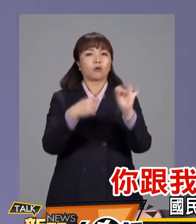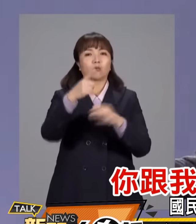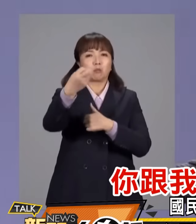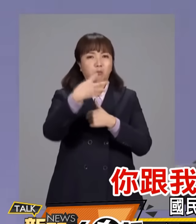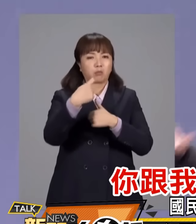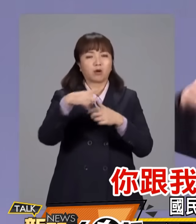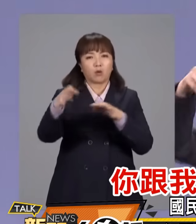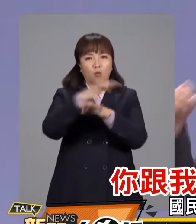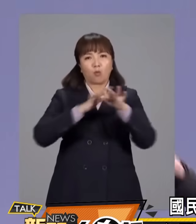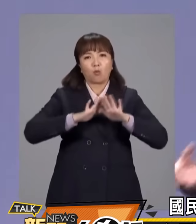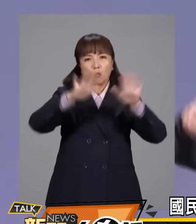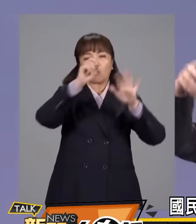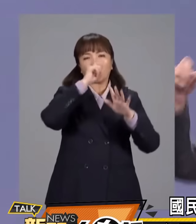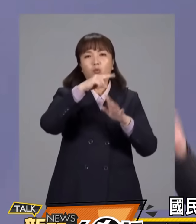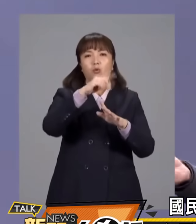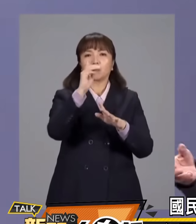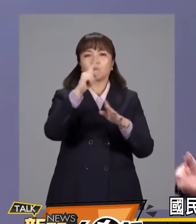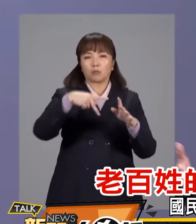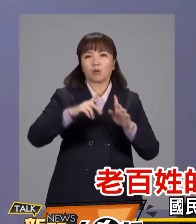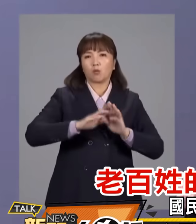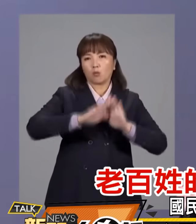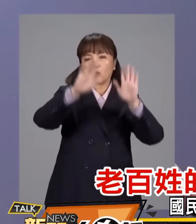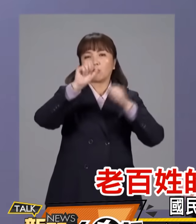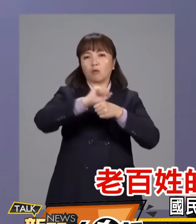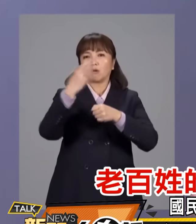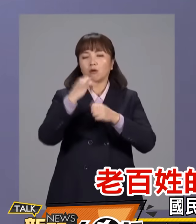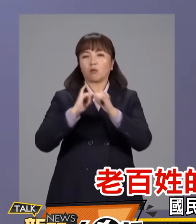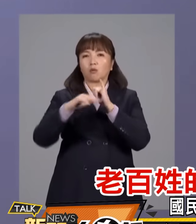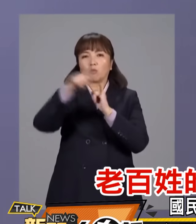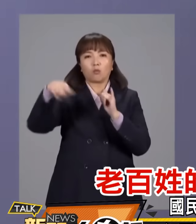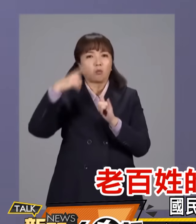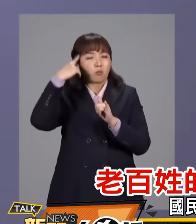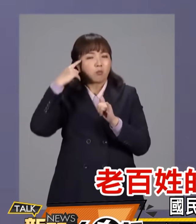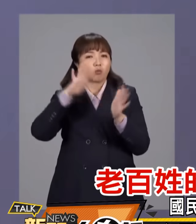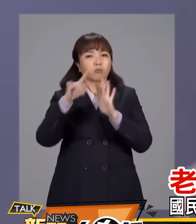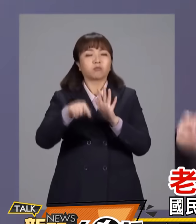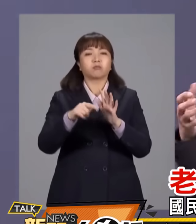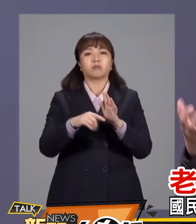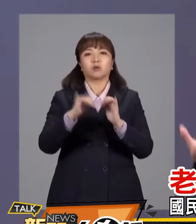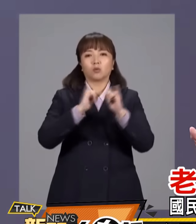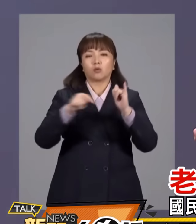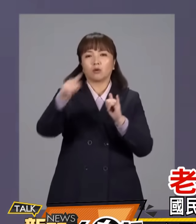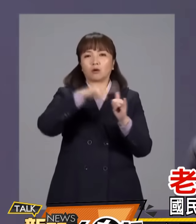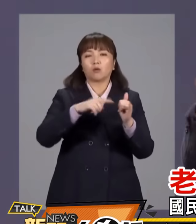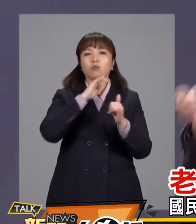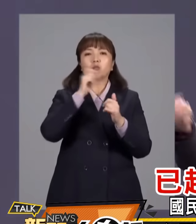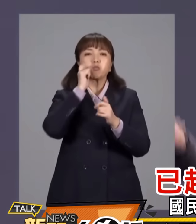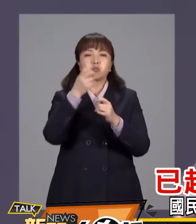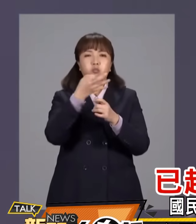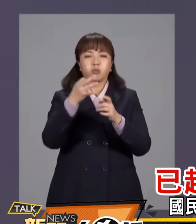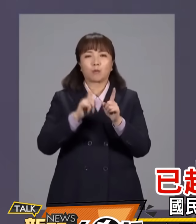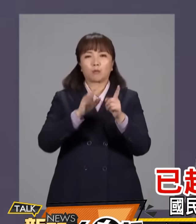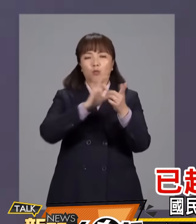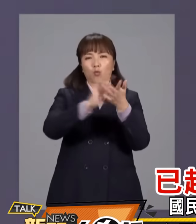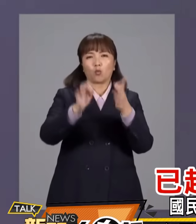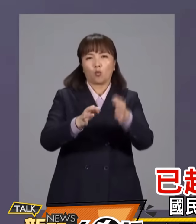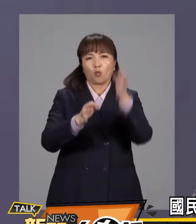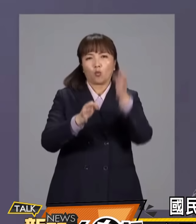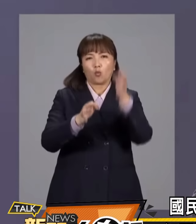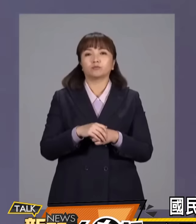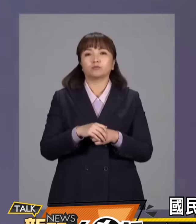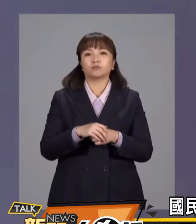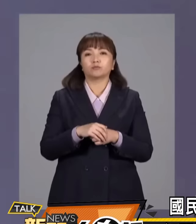你跟我们讲说经济成长多好 ，GDP 多少，老百姓的感受是这样子啊，老百姓的薪资所得已经赶不上物价的飞